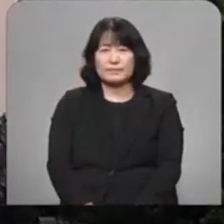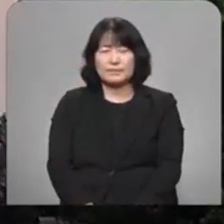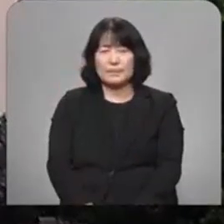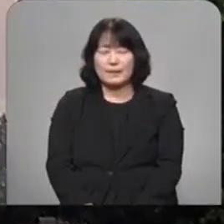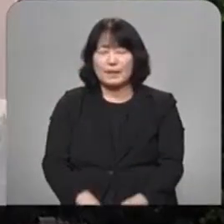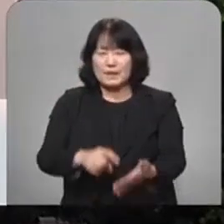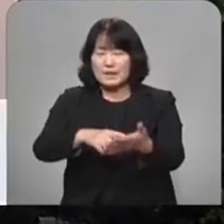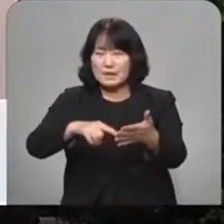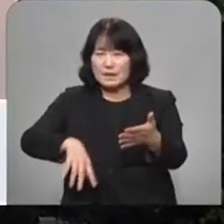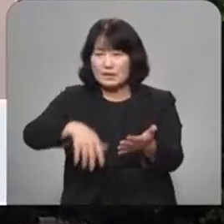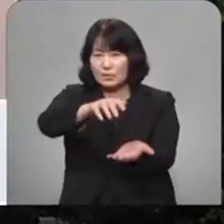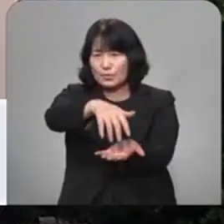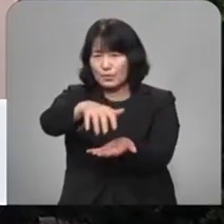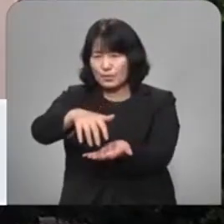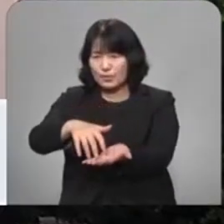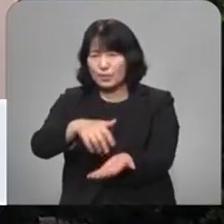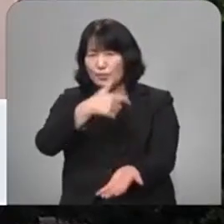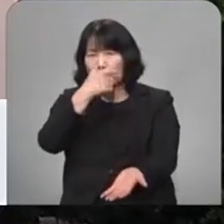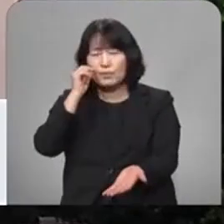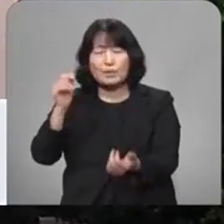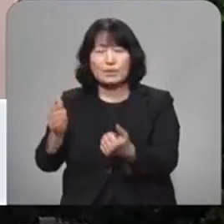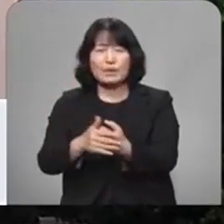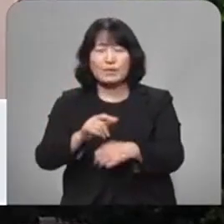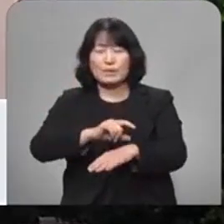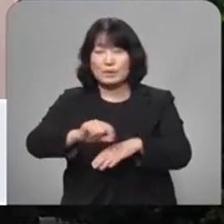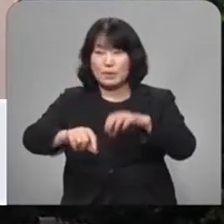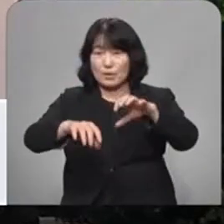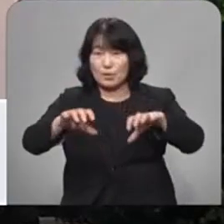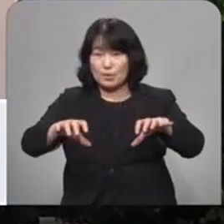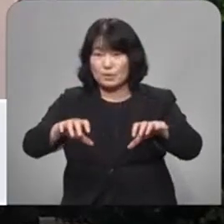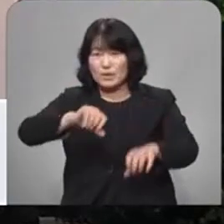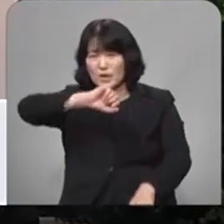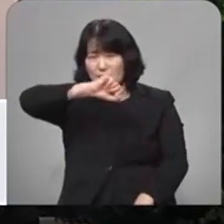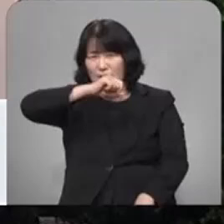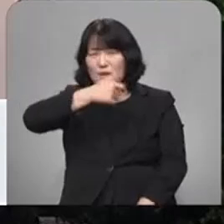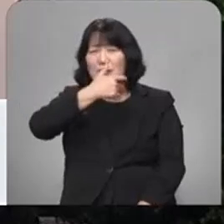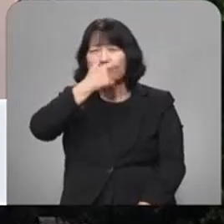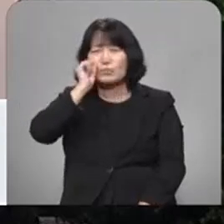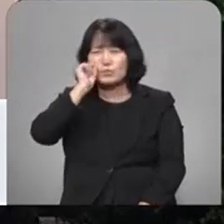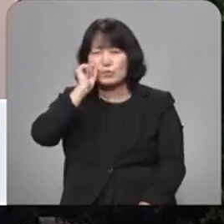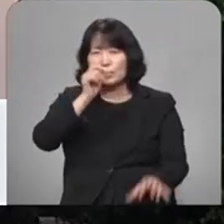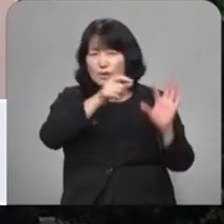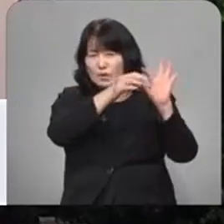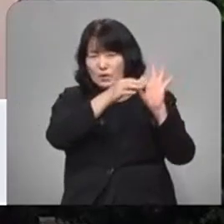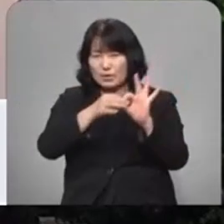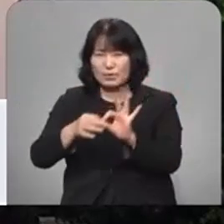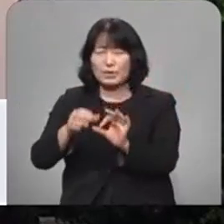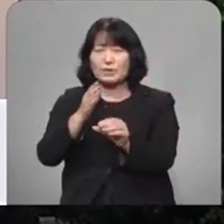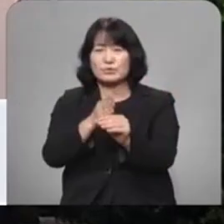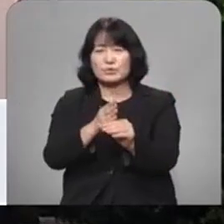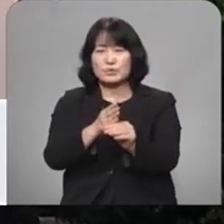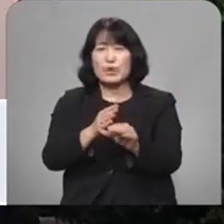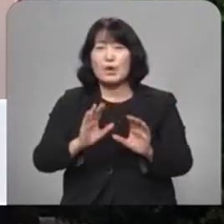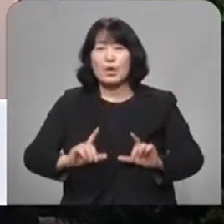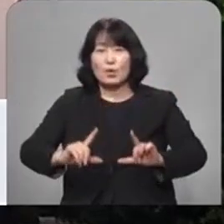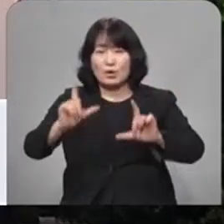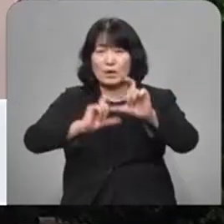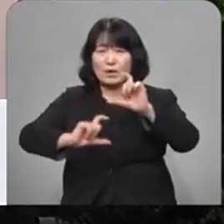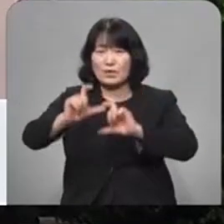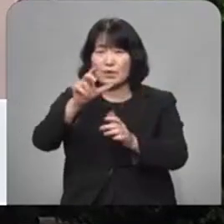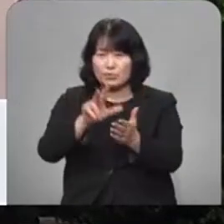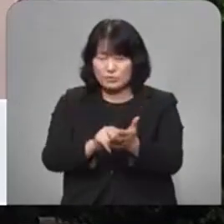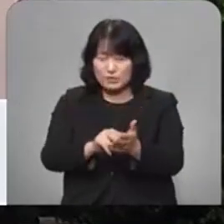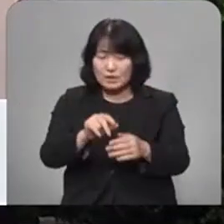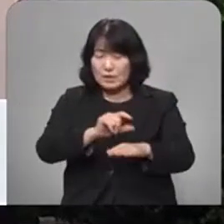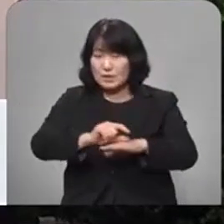세수결손이 이어지면서 지방 자치 단체 살림 사리가 걱정이란 소식 계속 보도해 드리고 있습니다 특히 올해 더 문제가 되는 건